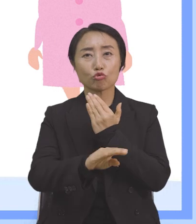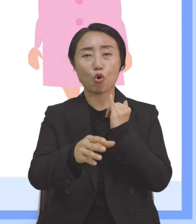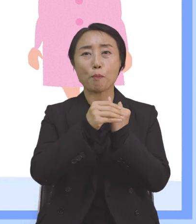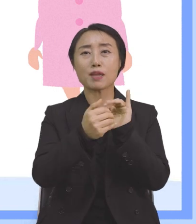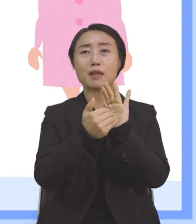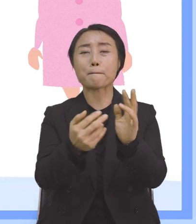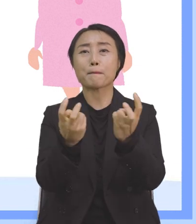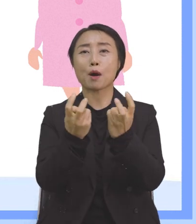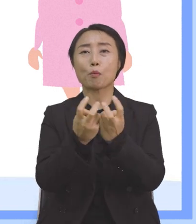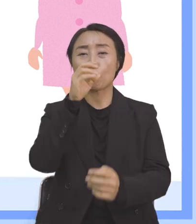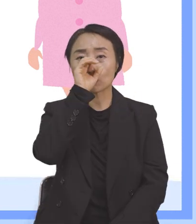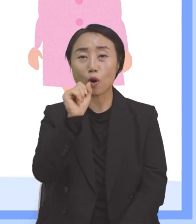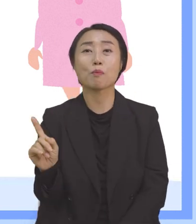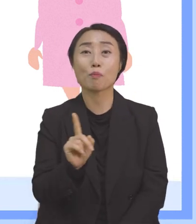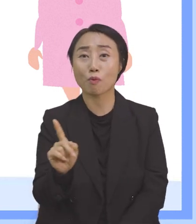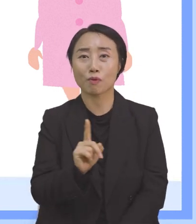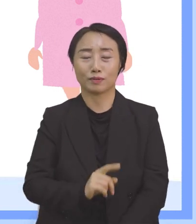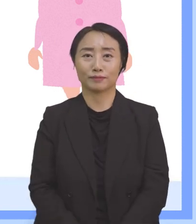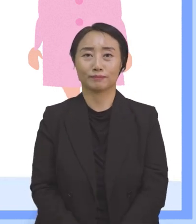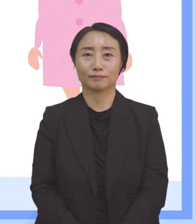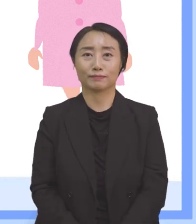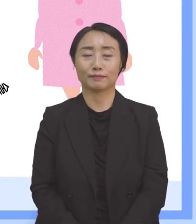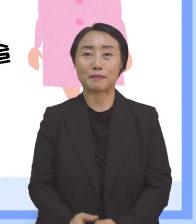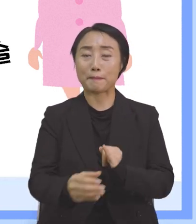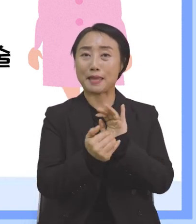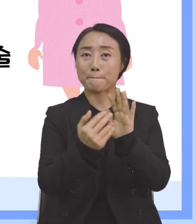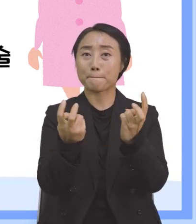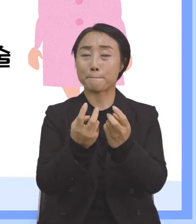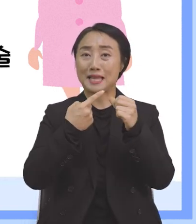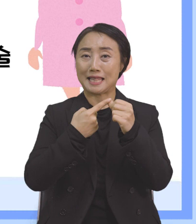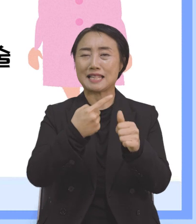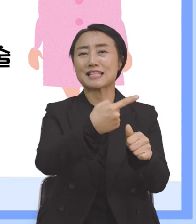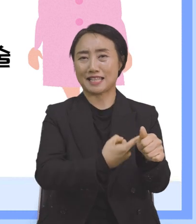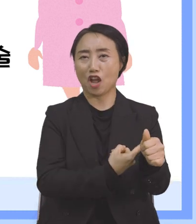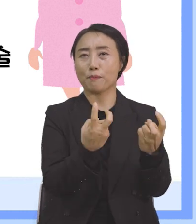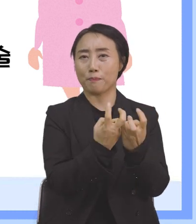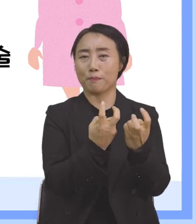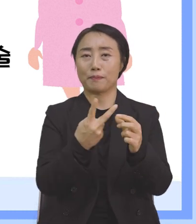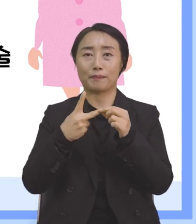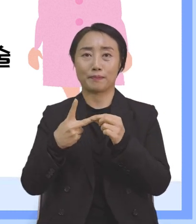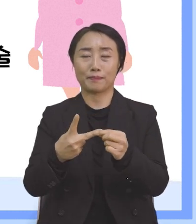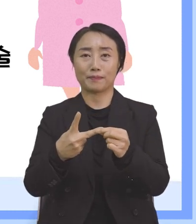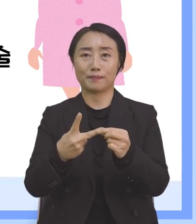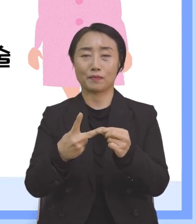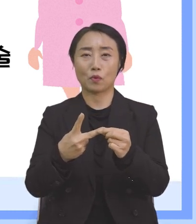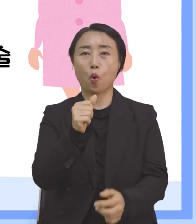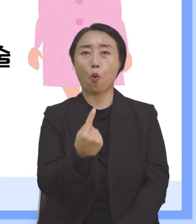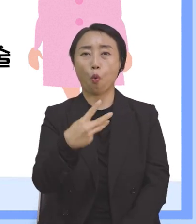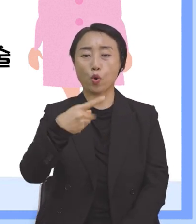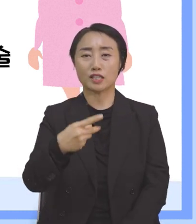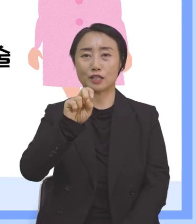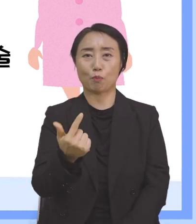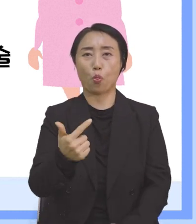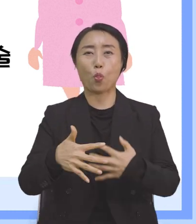피임 방법을 선택하는 것이 좋을까요? 피임법 1. 자연 피임법 2. 호르몬